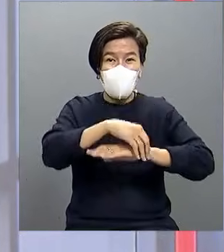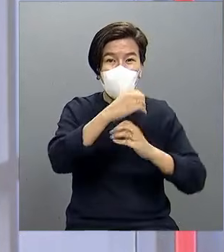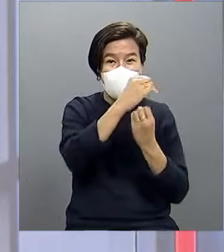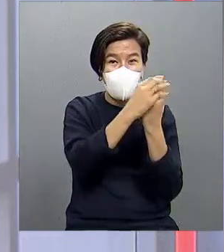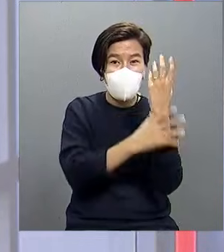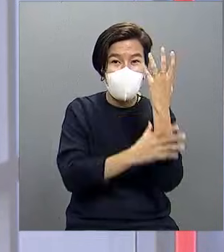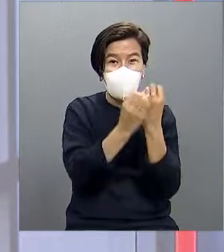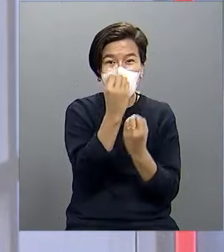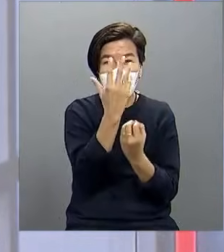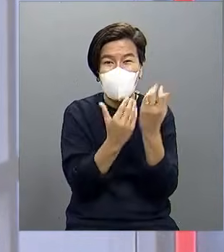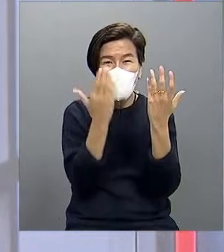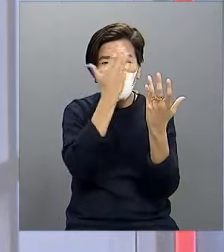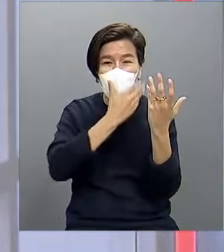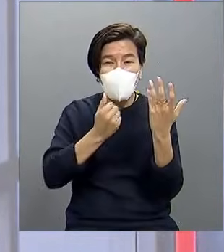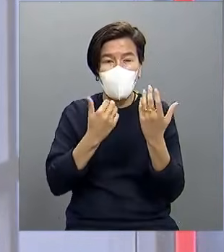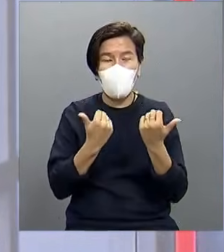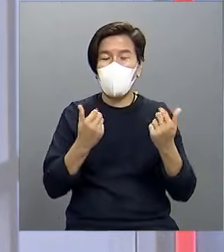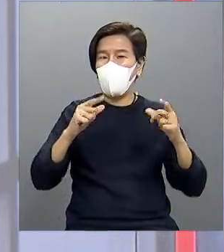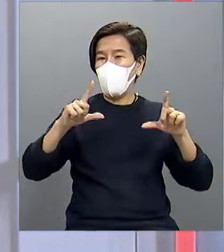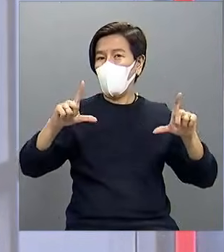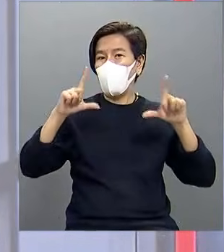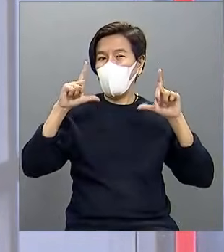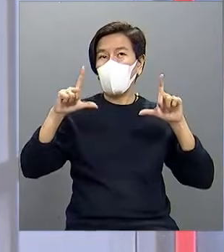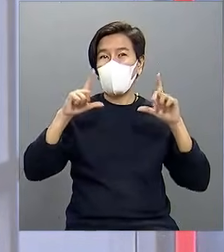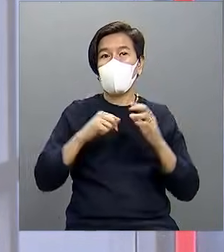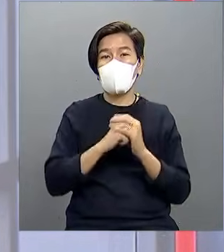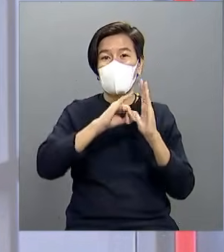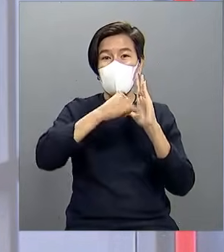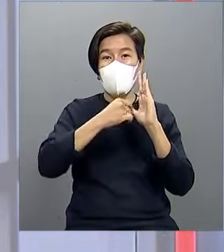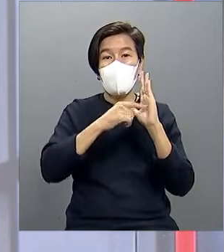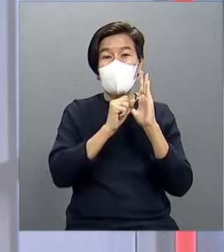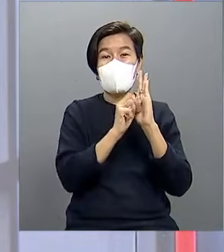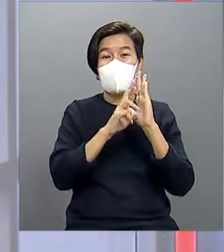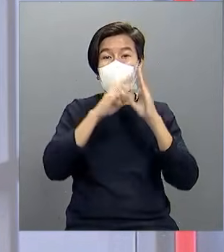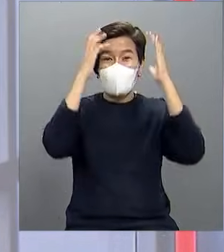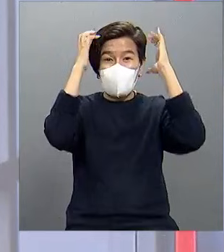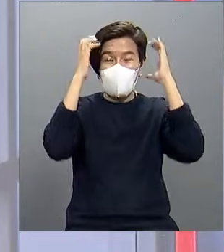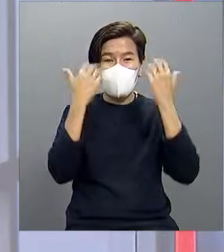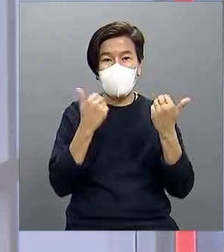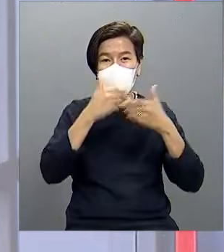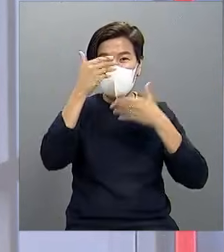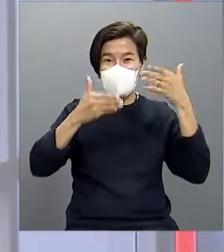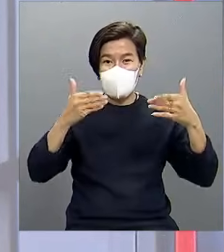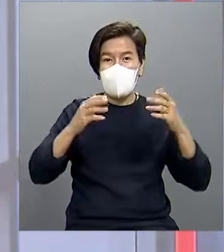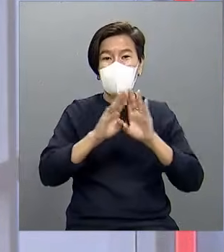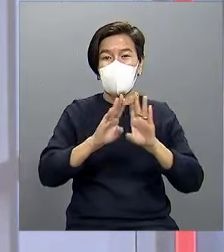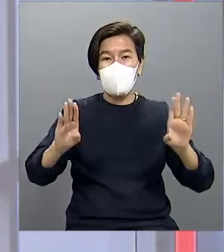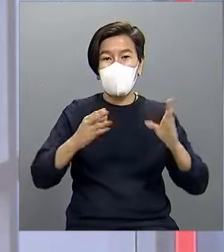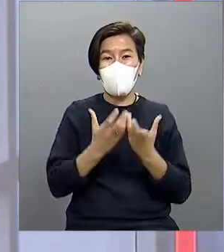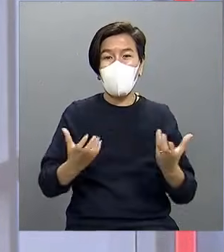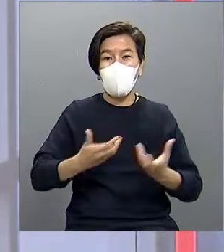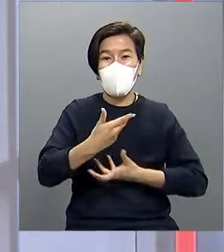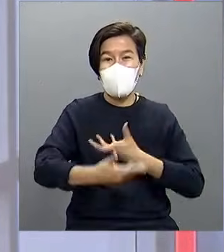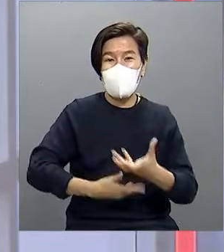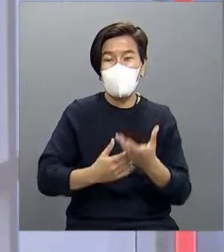ไม้งามตอนนี้มาแรงกันนะครับต้องบอกเลยว่าที่จังหวัดสระบุรีครับเขามีการจัดกิจกรรมเปิดขายของโดยเฉพาะต้นไม้หลากหลายสายพันธุ์